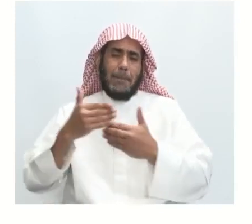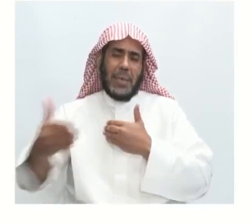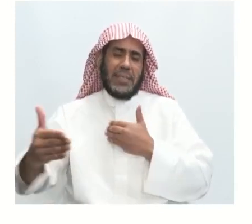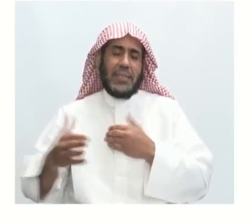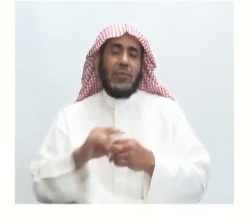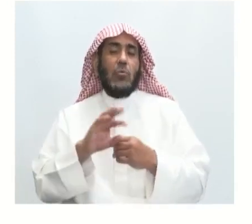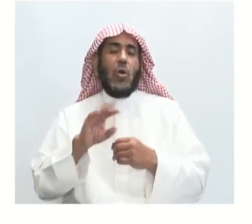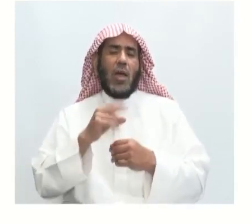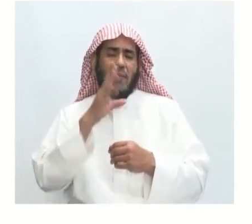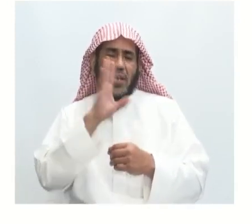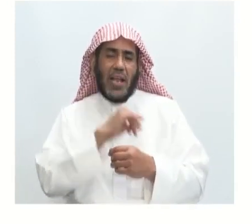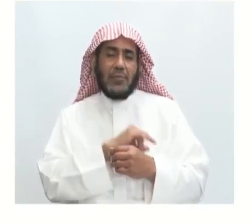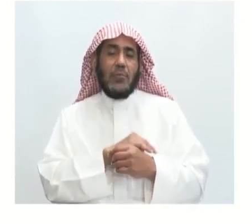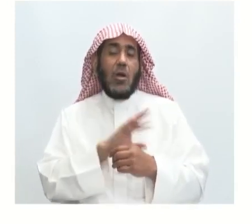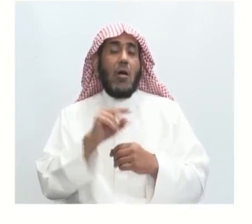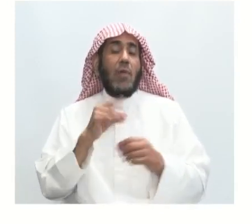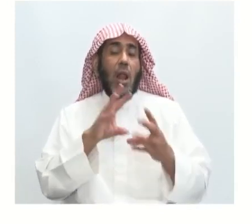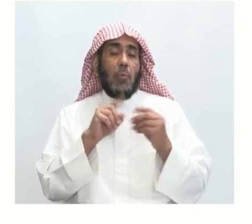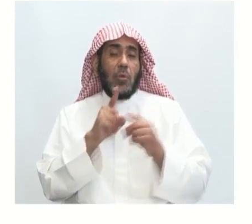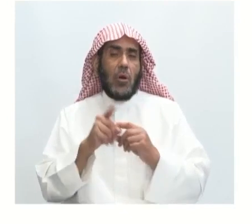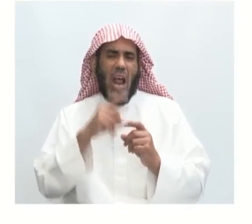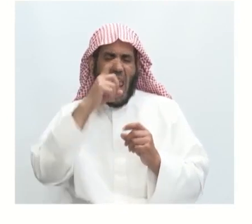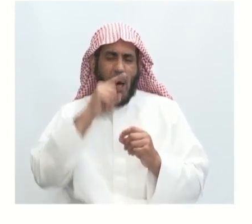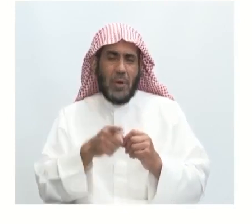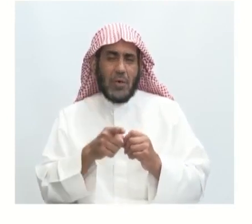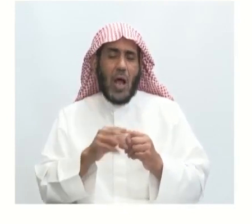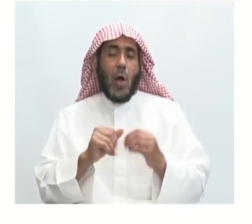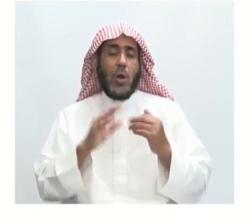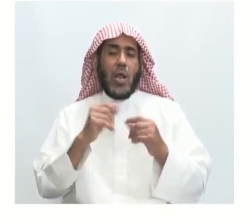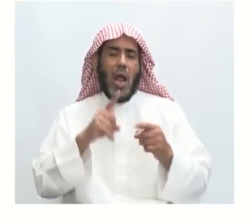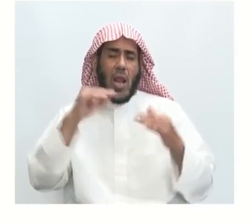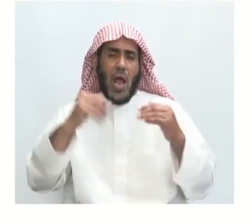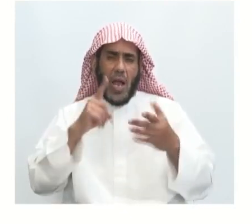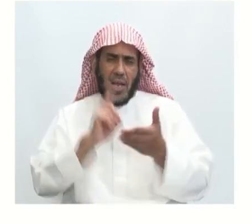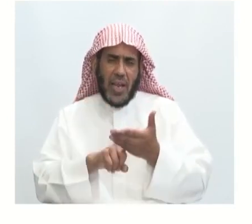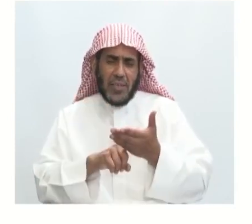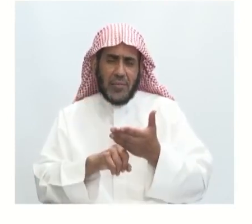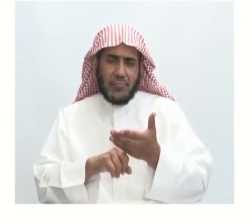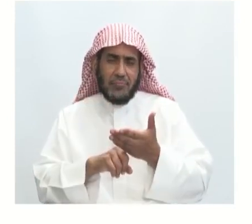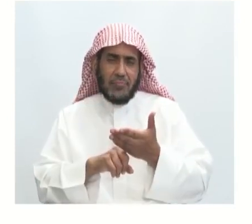وهذا ايضا فيه النهي فهل المراد من ذلك الامر او النهي الحقيقيه